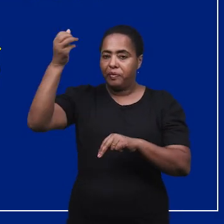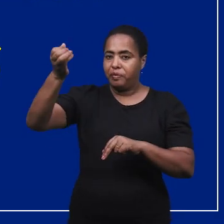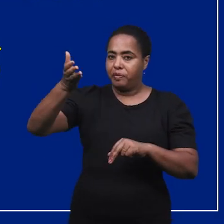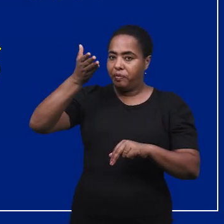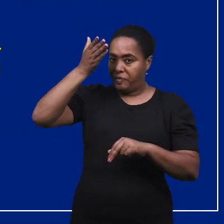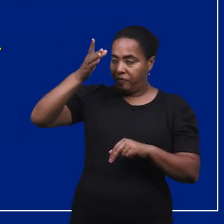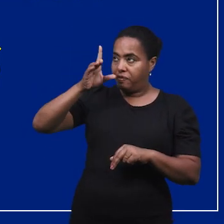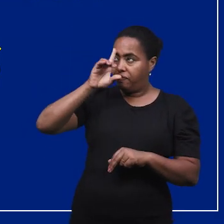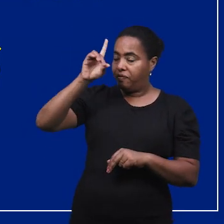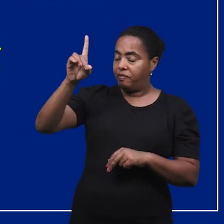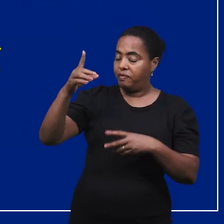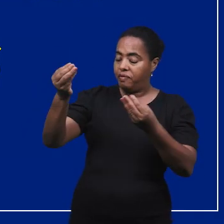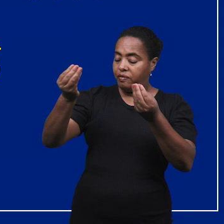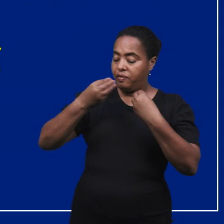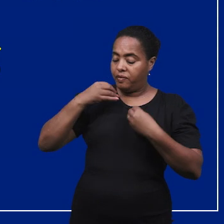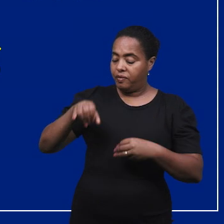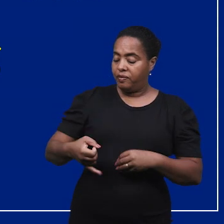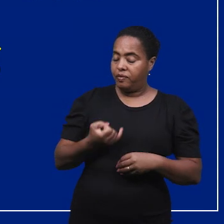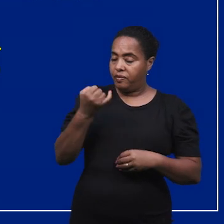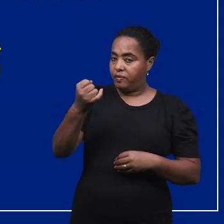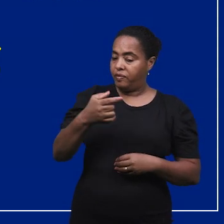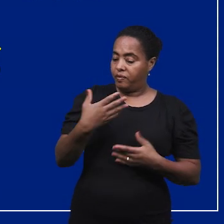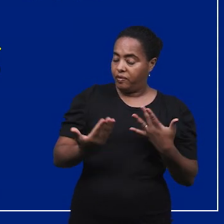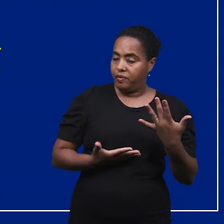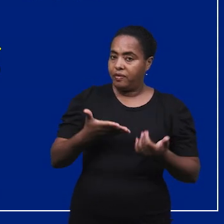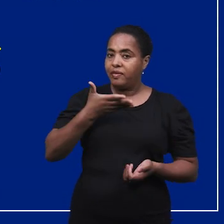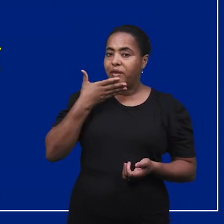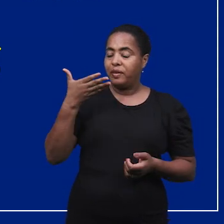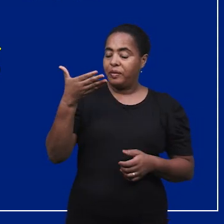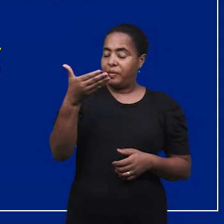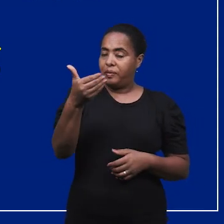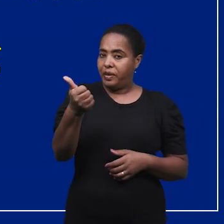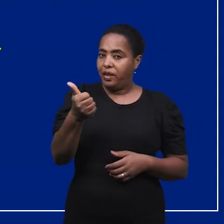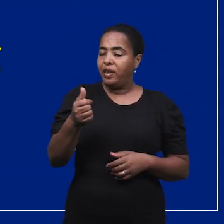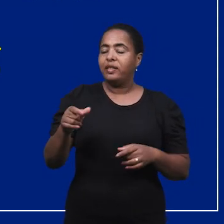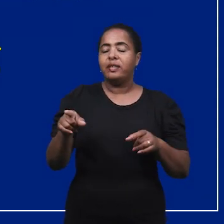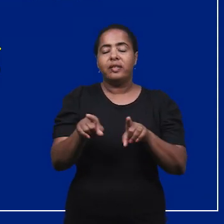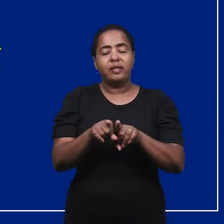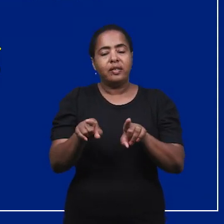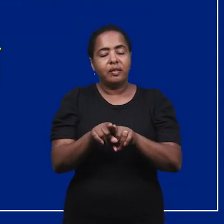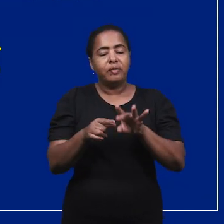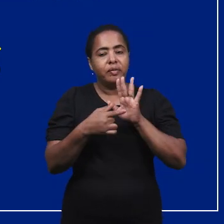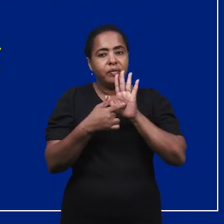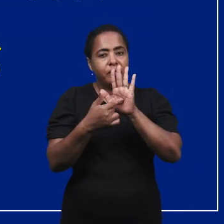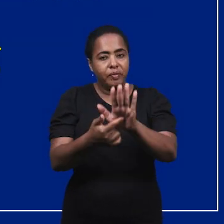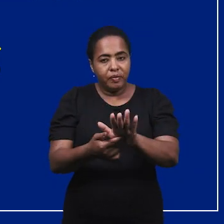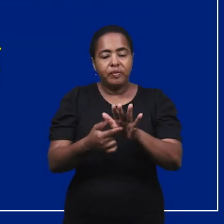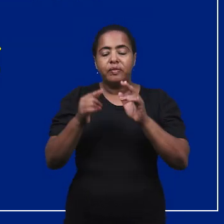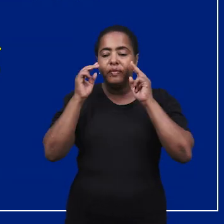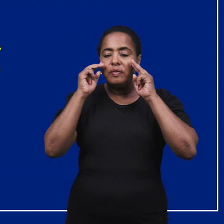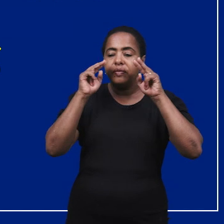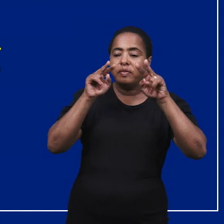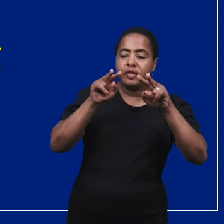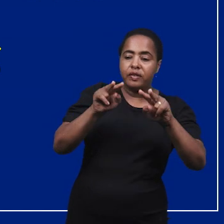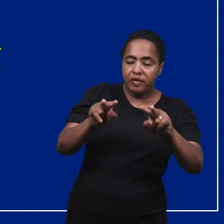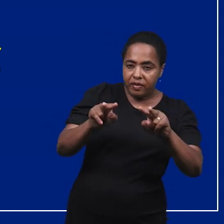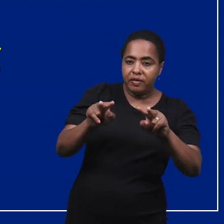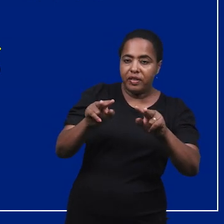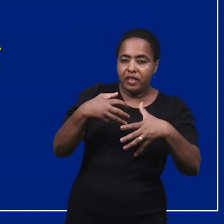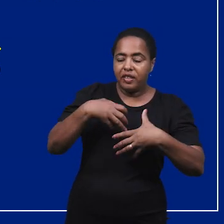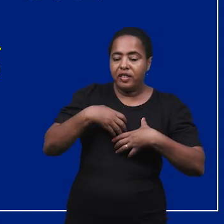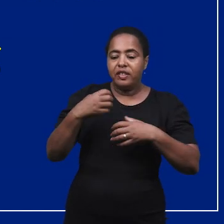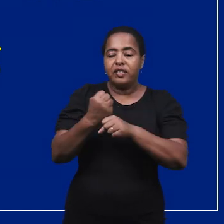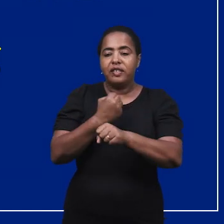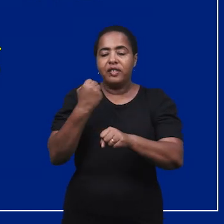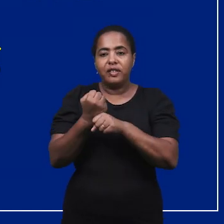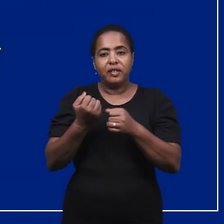programmation par intermédiaire de la révélation de la parole de Dieu nous donne l'opportunité d'être des meilleurs serviteurs. Nous ne pouvons pas laisser de parler de ce que